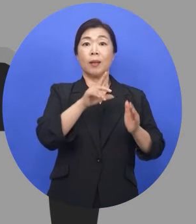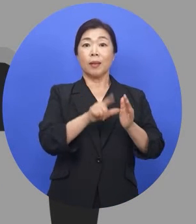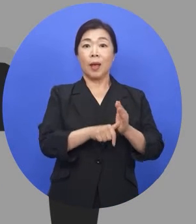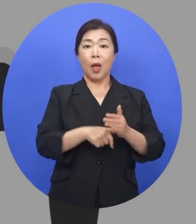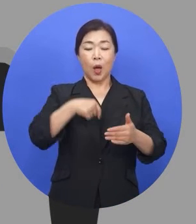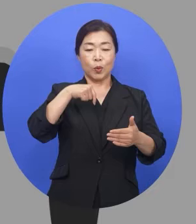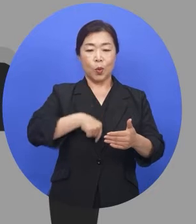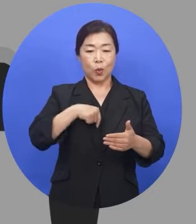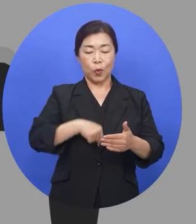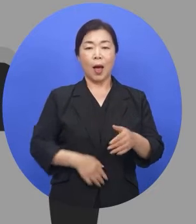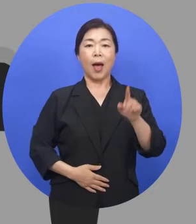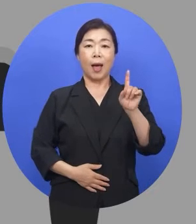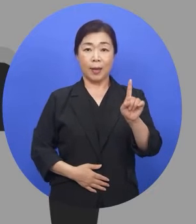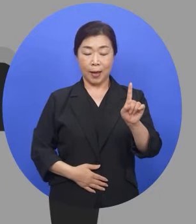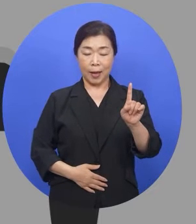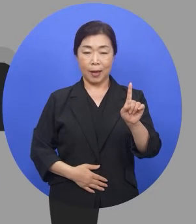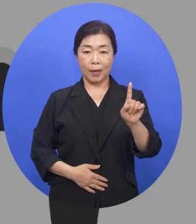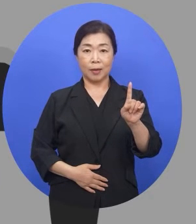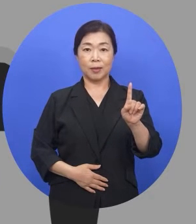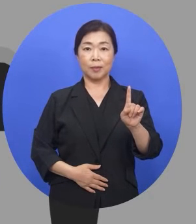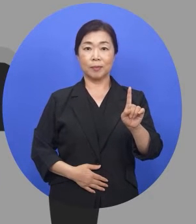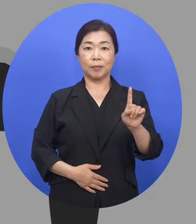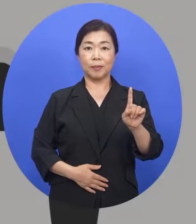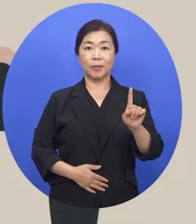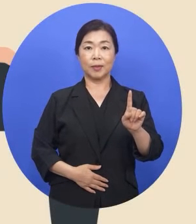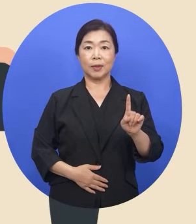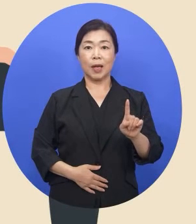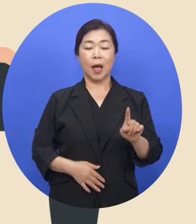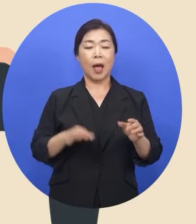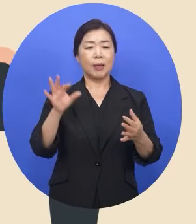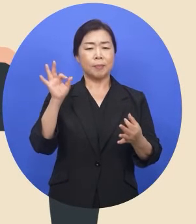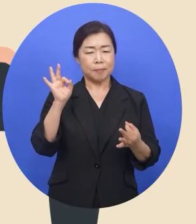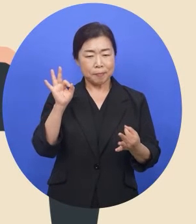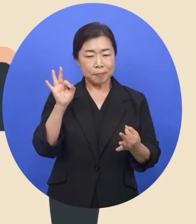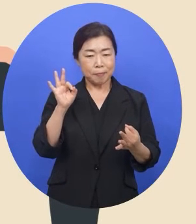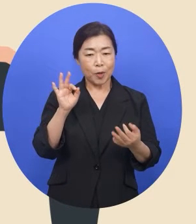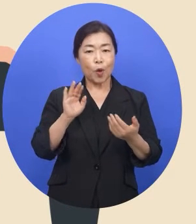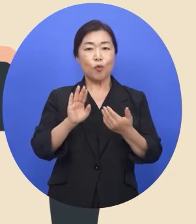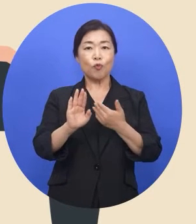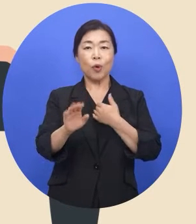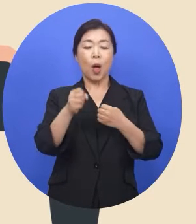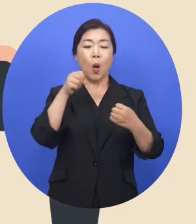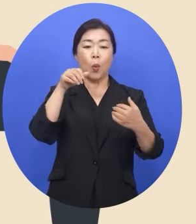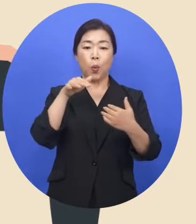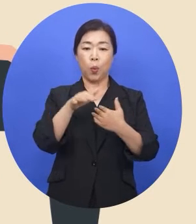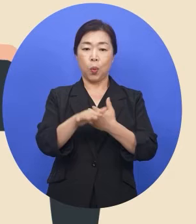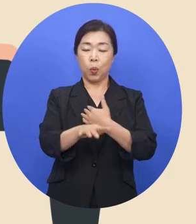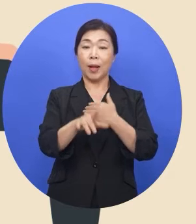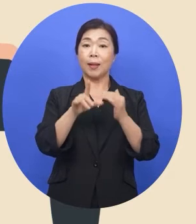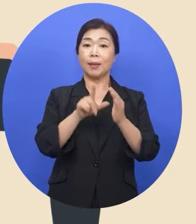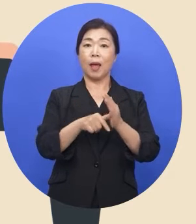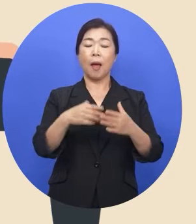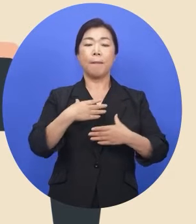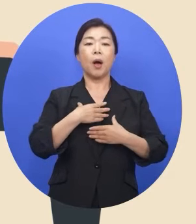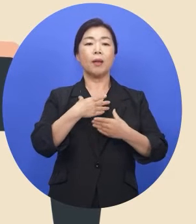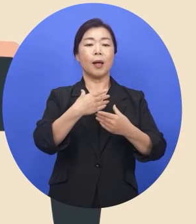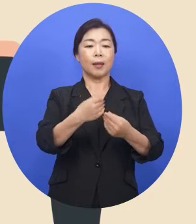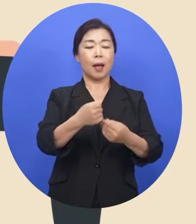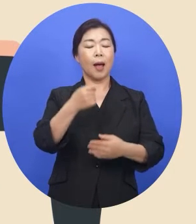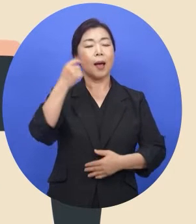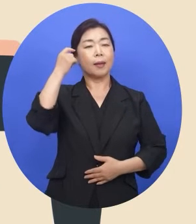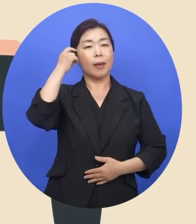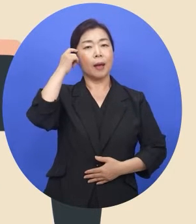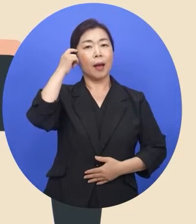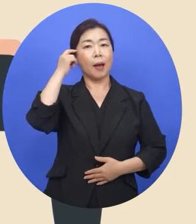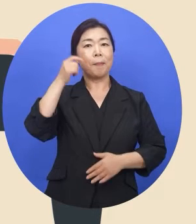때 속으로 하나 하고 세고 잠깐 멈춘 뒤 내쉬면서 편안하다